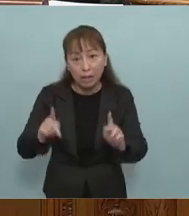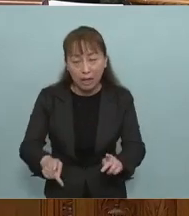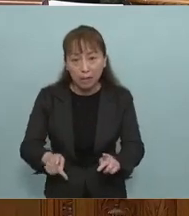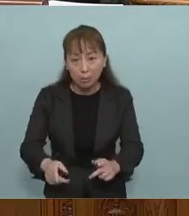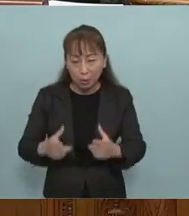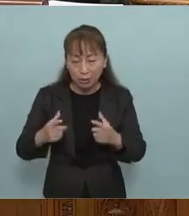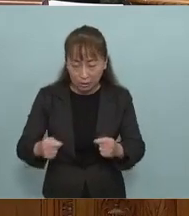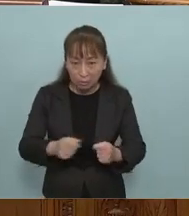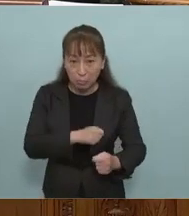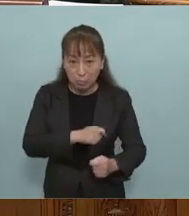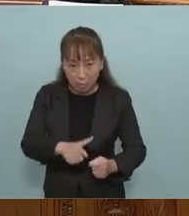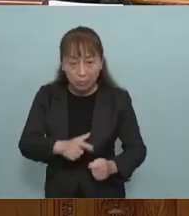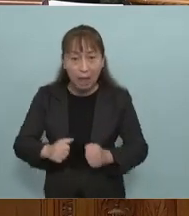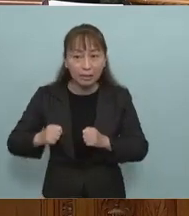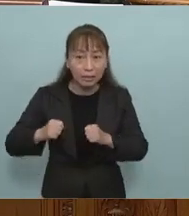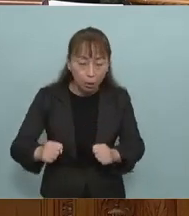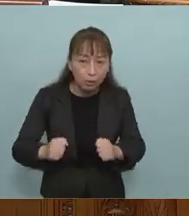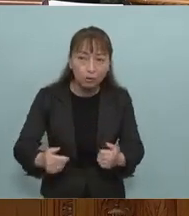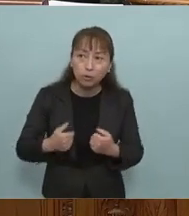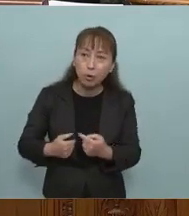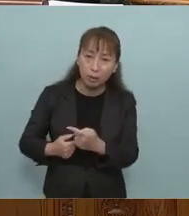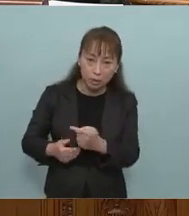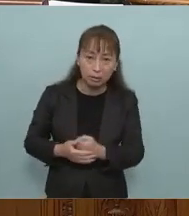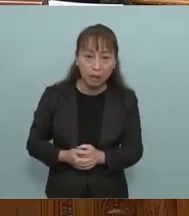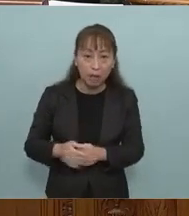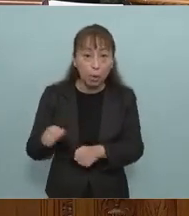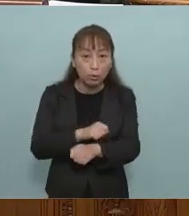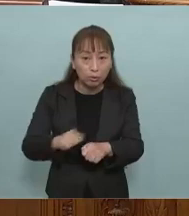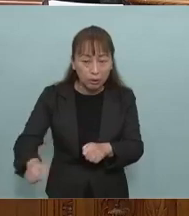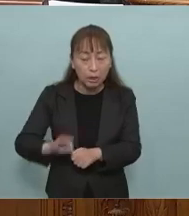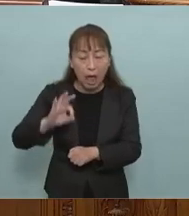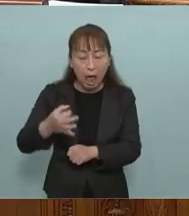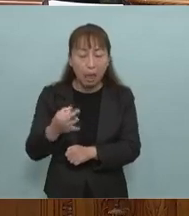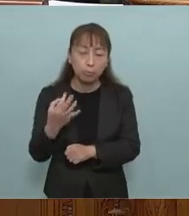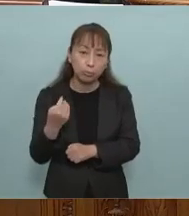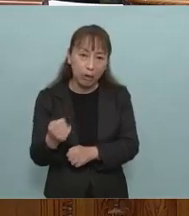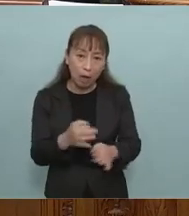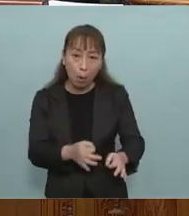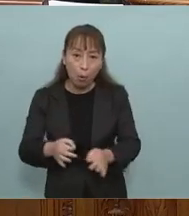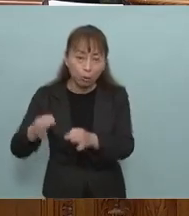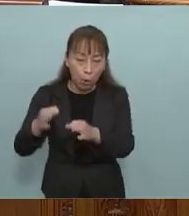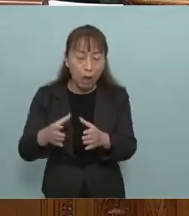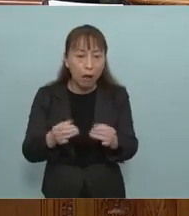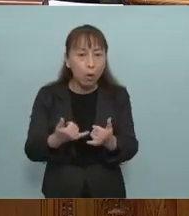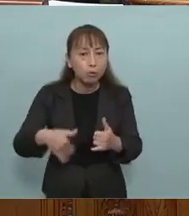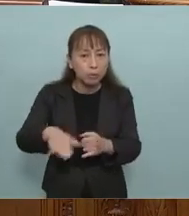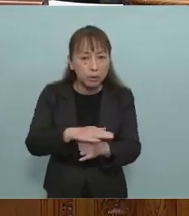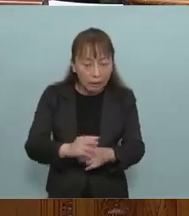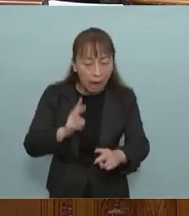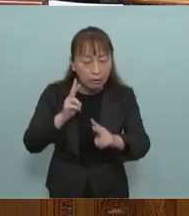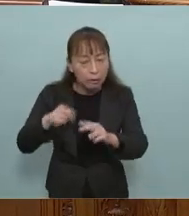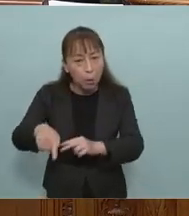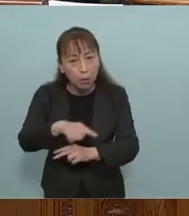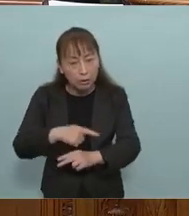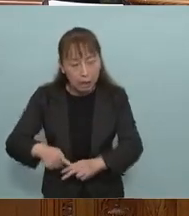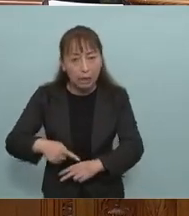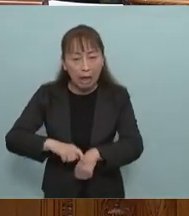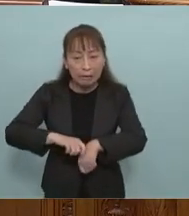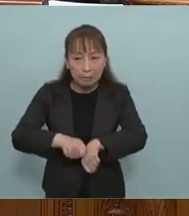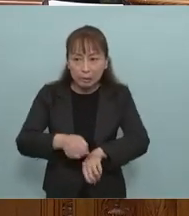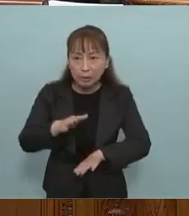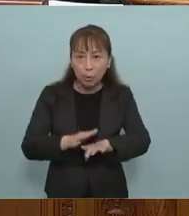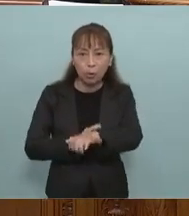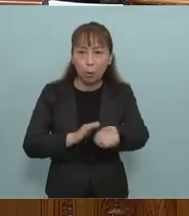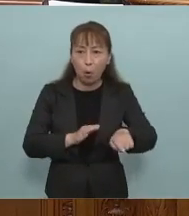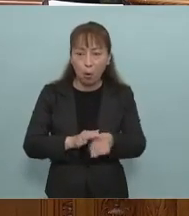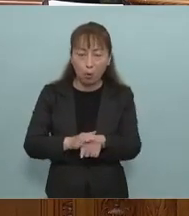ています。特に現在、物価高騰について、国民や事業者が極めて深刻な状況にあり、最